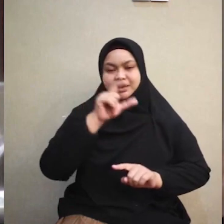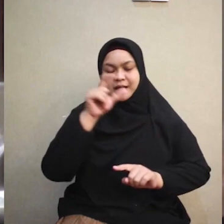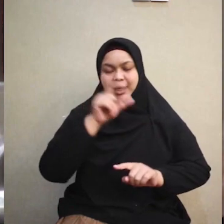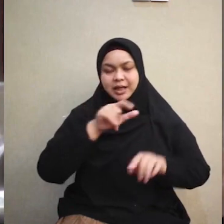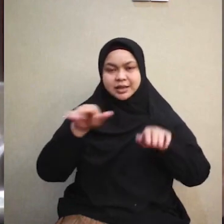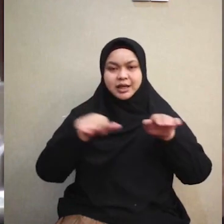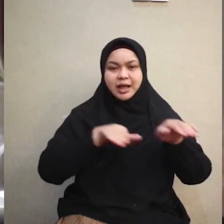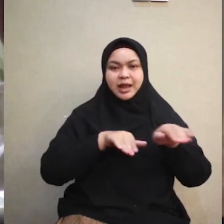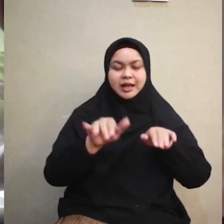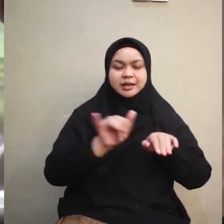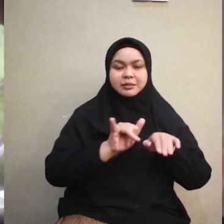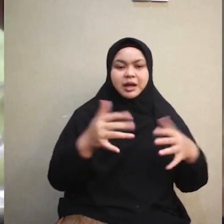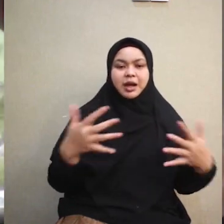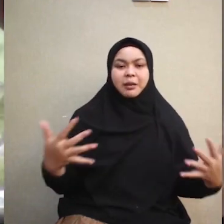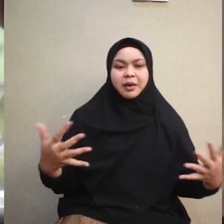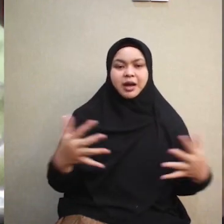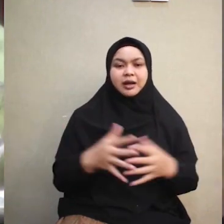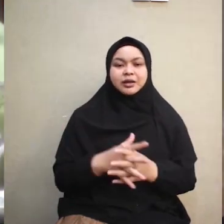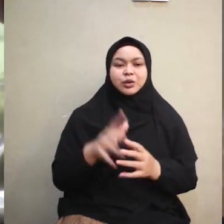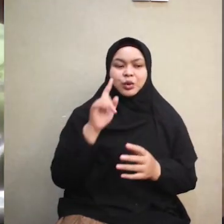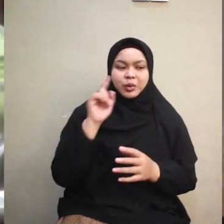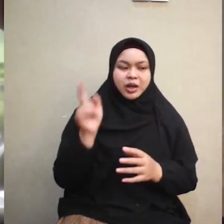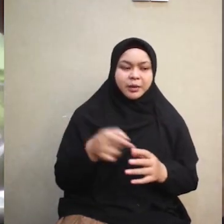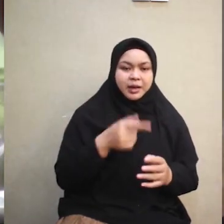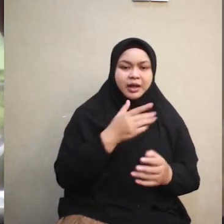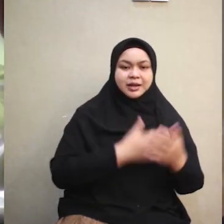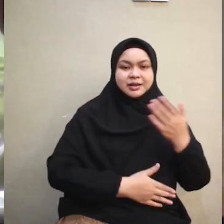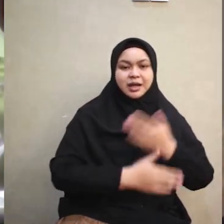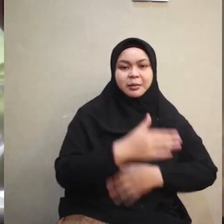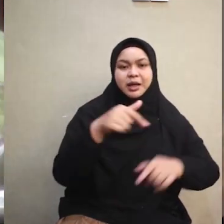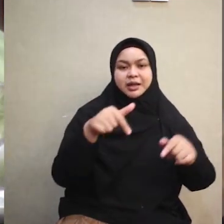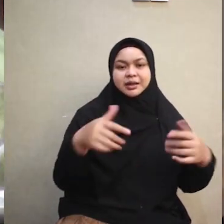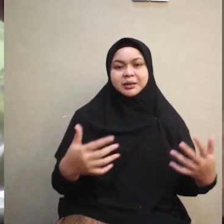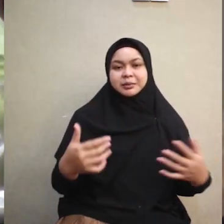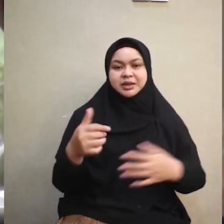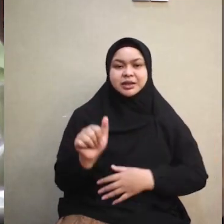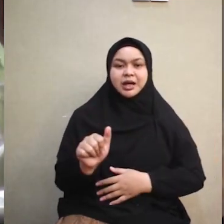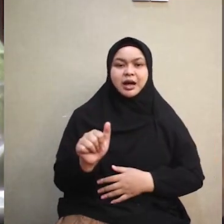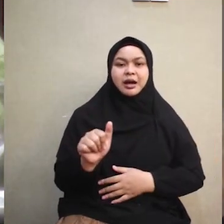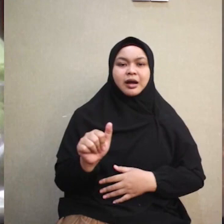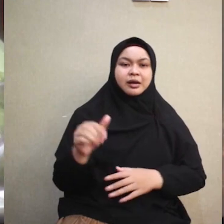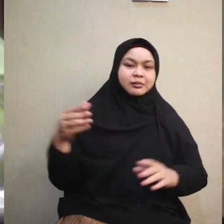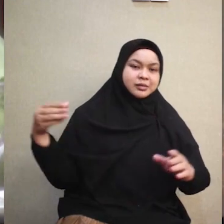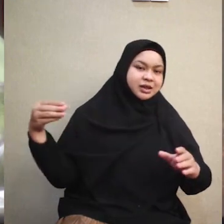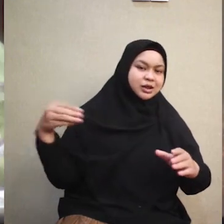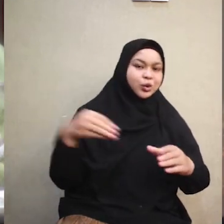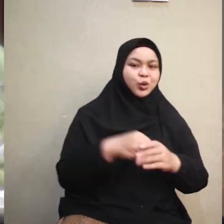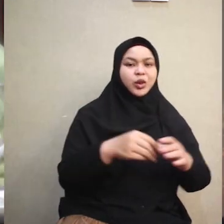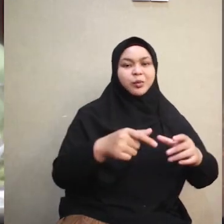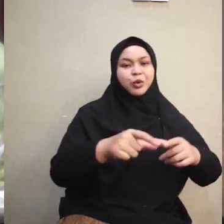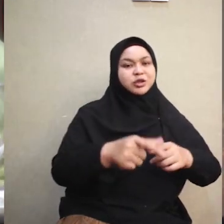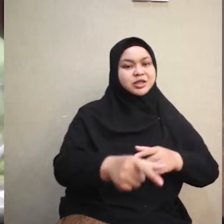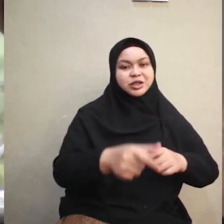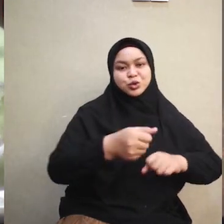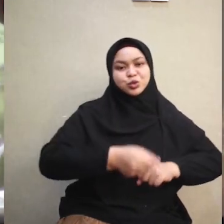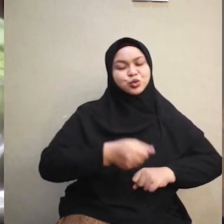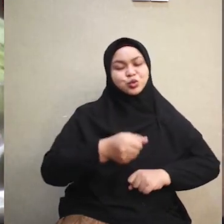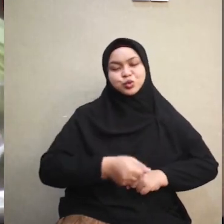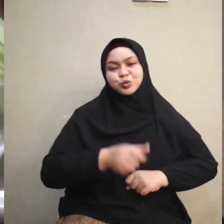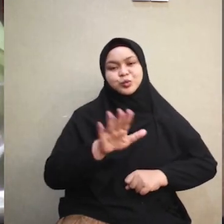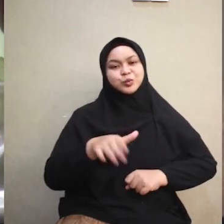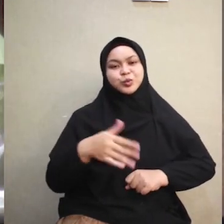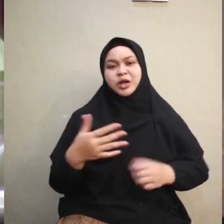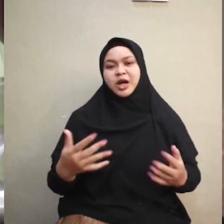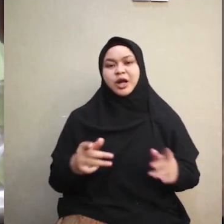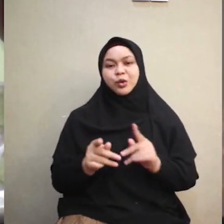Seperti apa agar disabilitas ini bisa mengikuti prosedur hukum yang ada gitu atau setidaknya